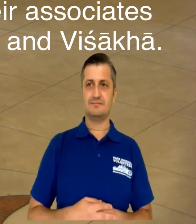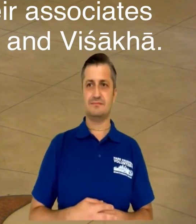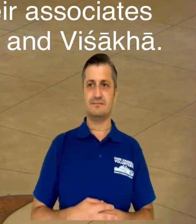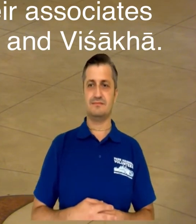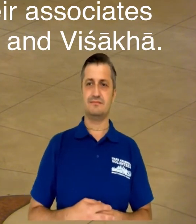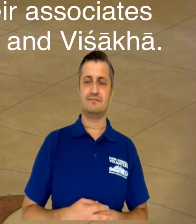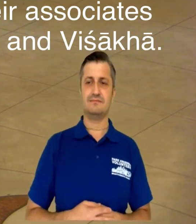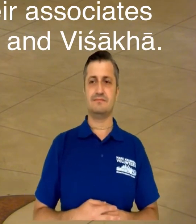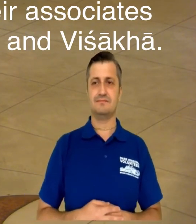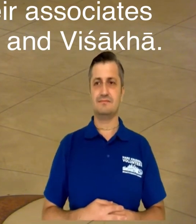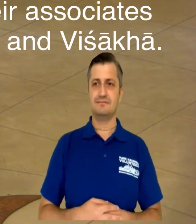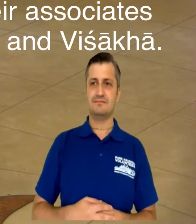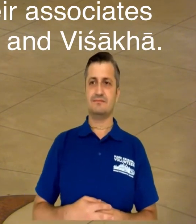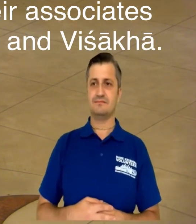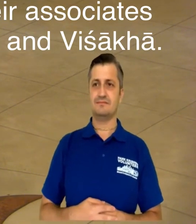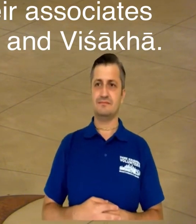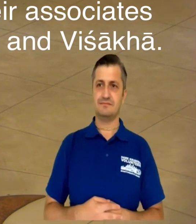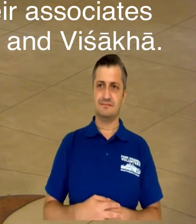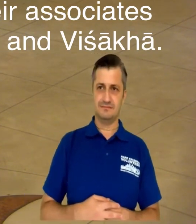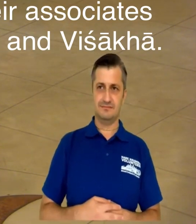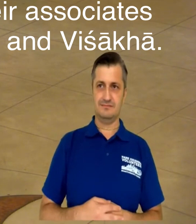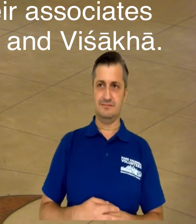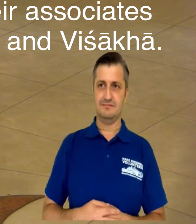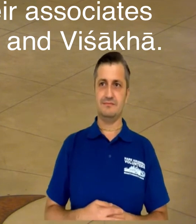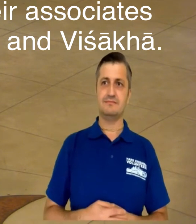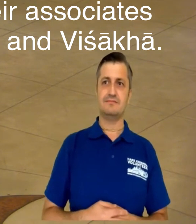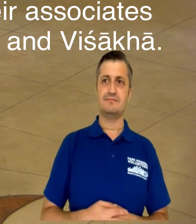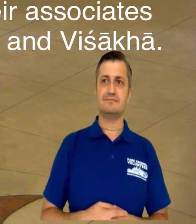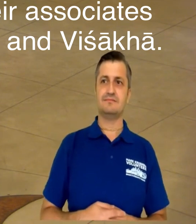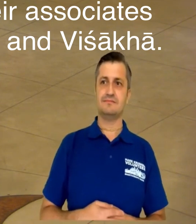Shri Radha Krishna Padan